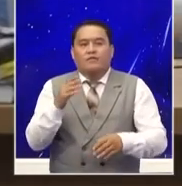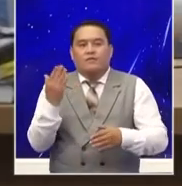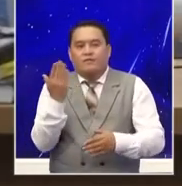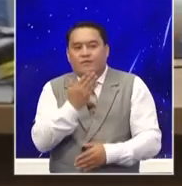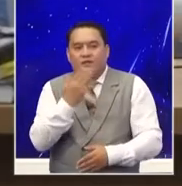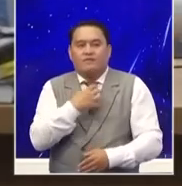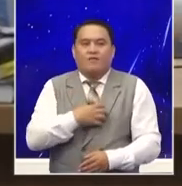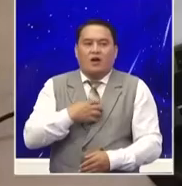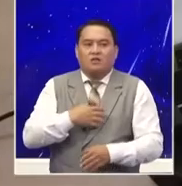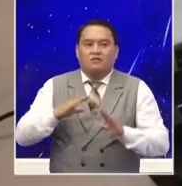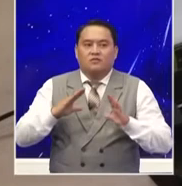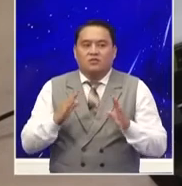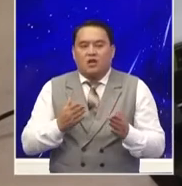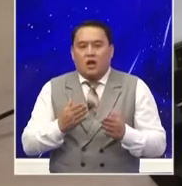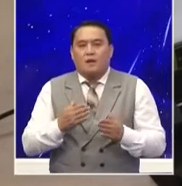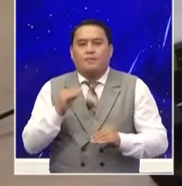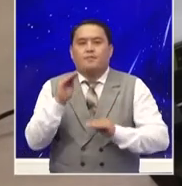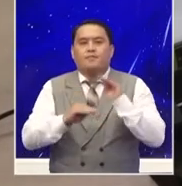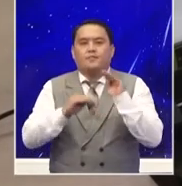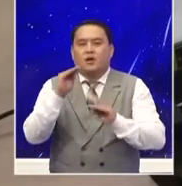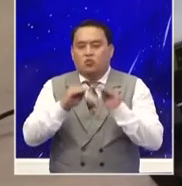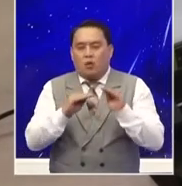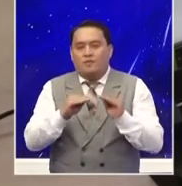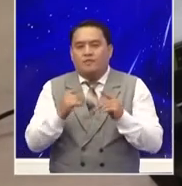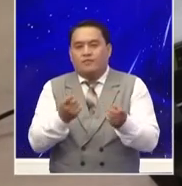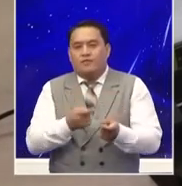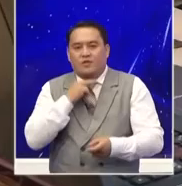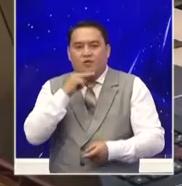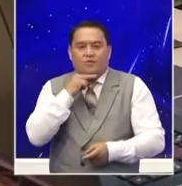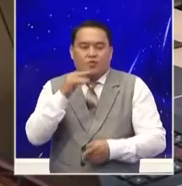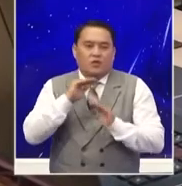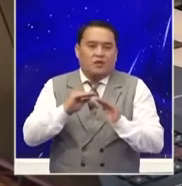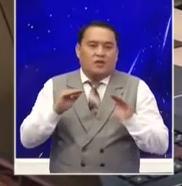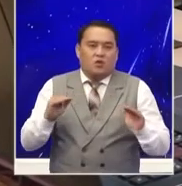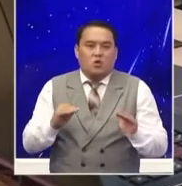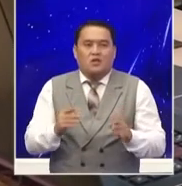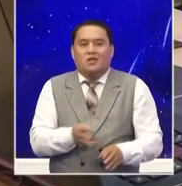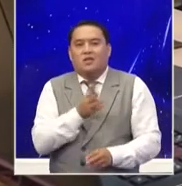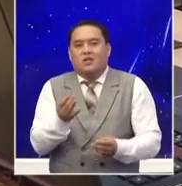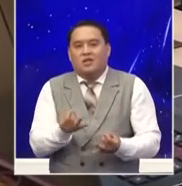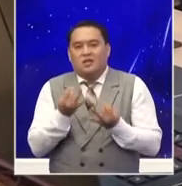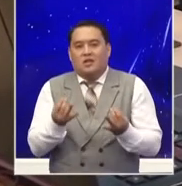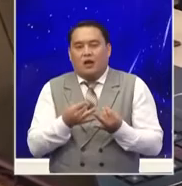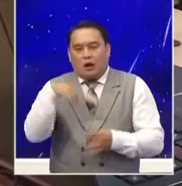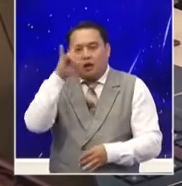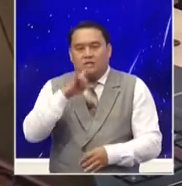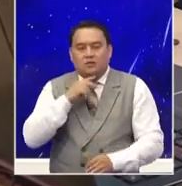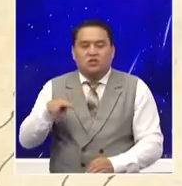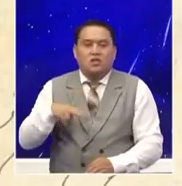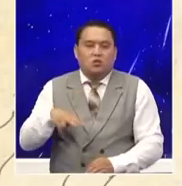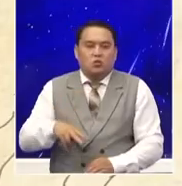из важных событий каждой главы эпопеи, позволит не только привлечь внимание публики, но и повысит интерес к произведениям казахской